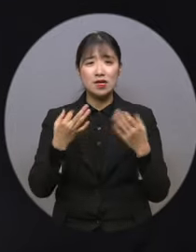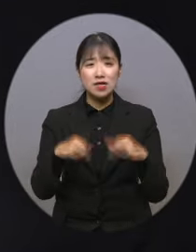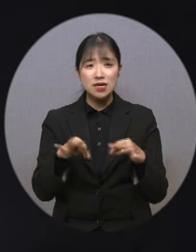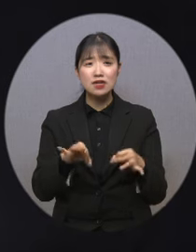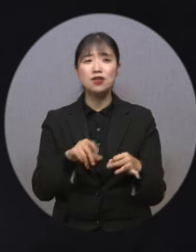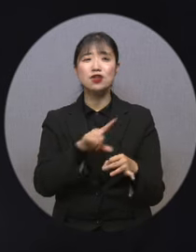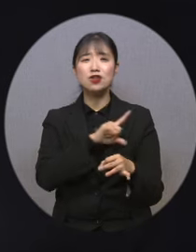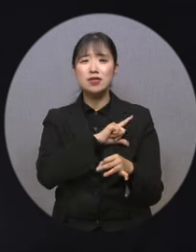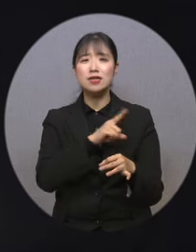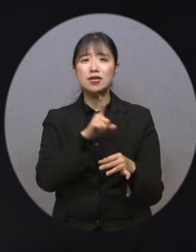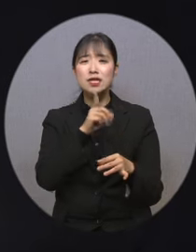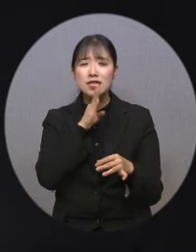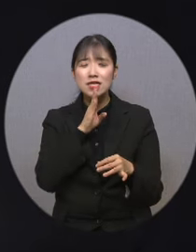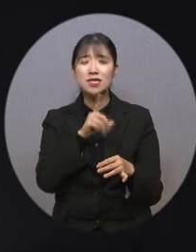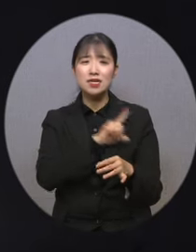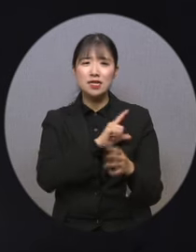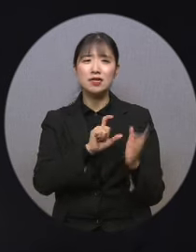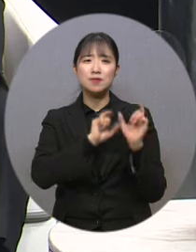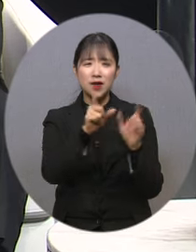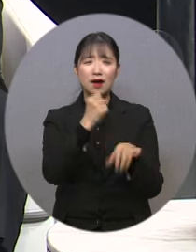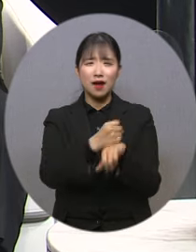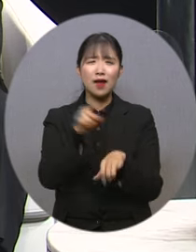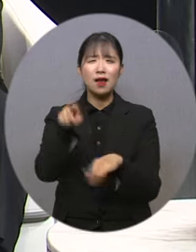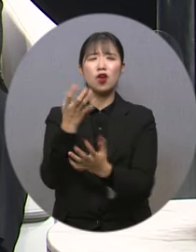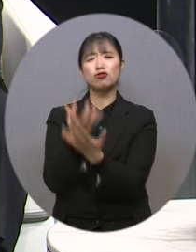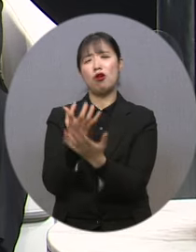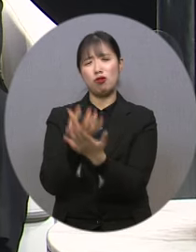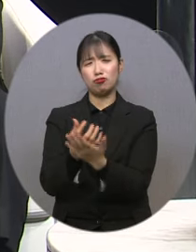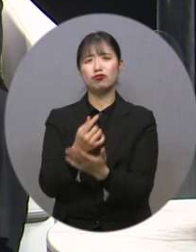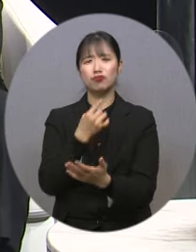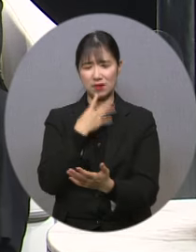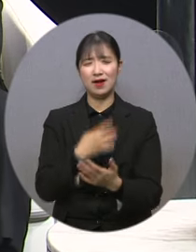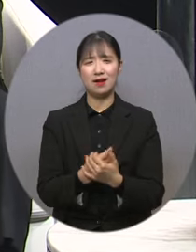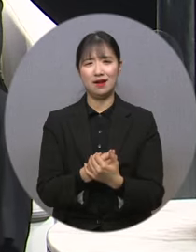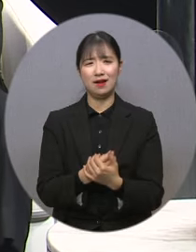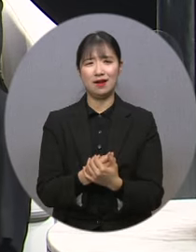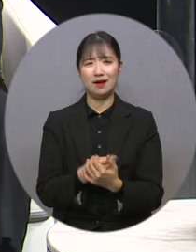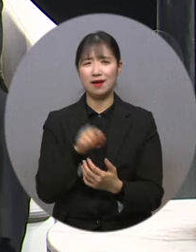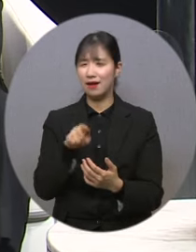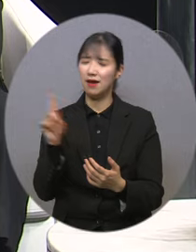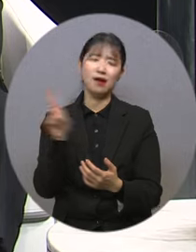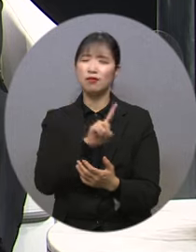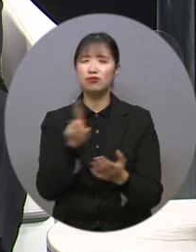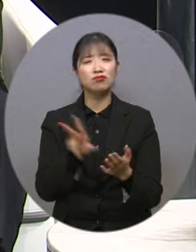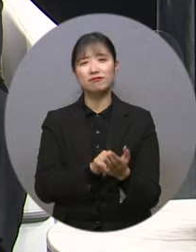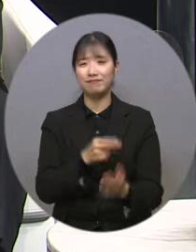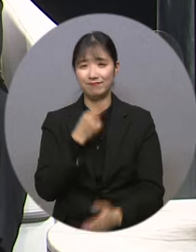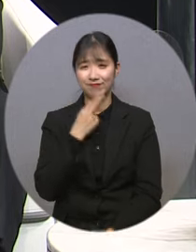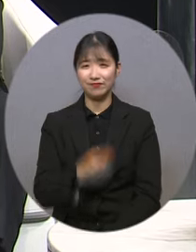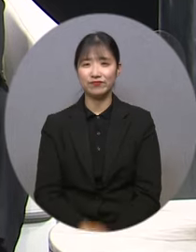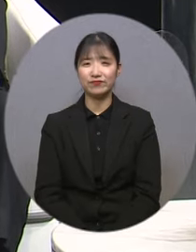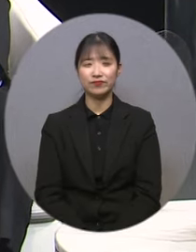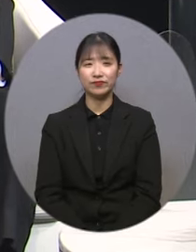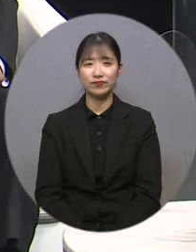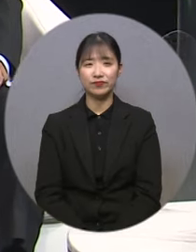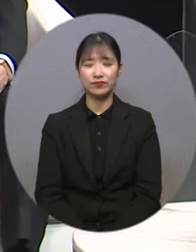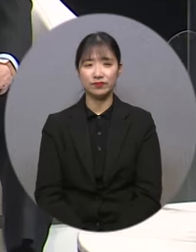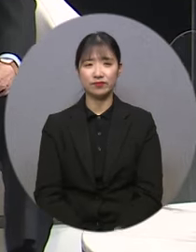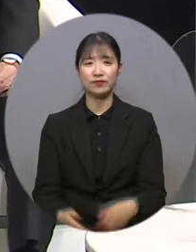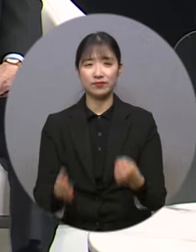되어버린 4 국회에서 성인 그건 서류 정인 절차 에요 그것은 그 아무 문제가 없는 겁니다